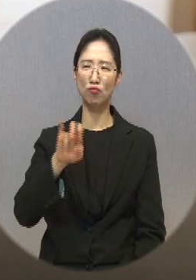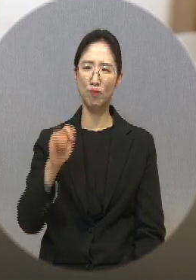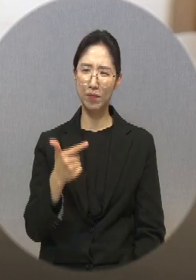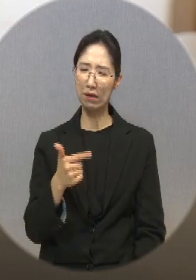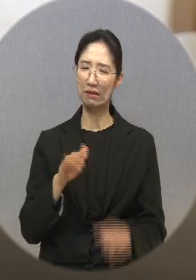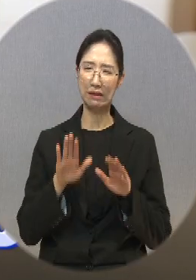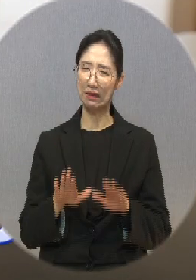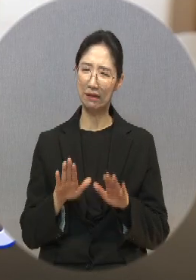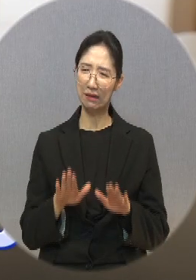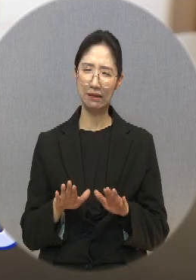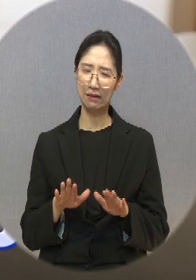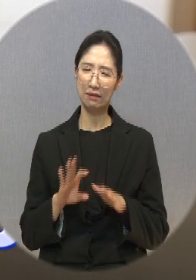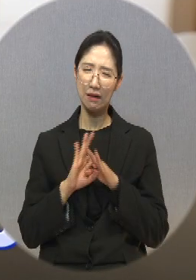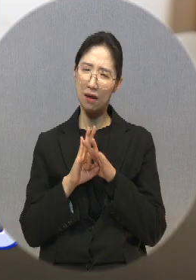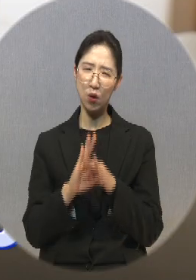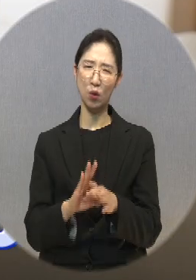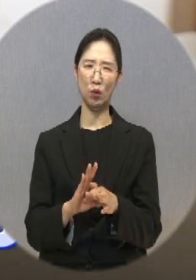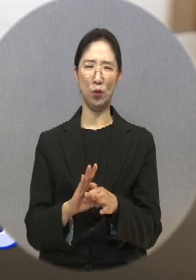썩